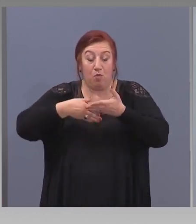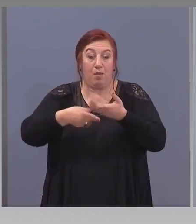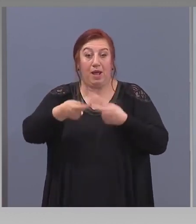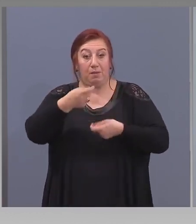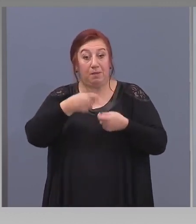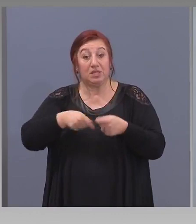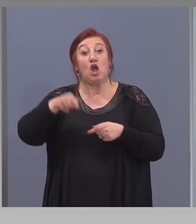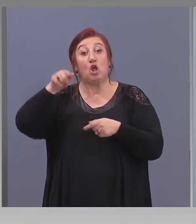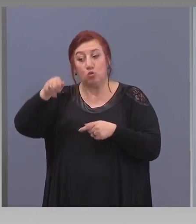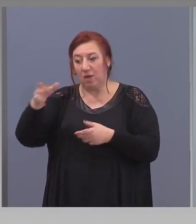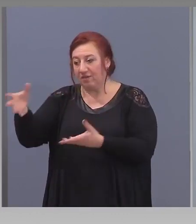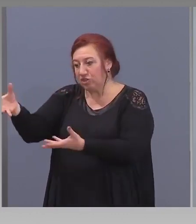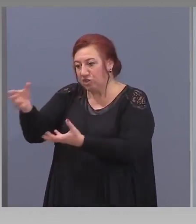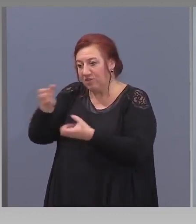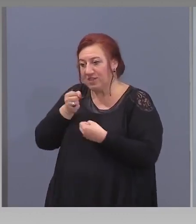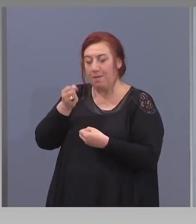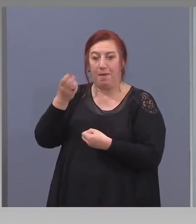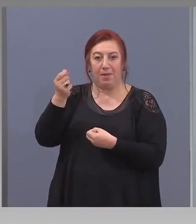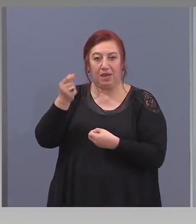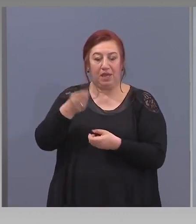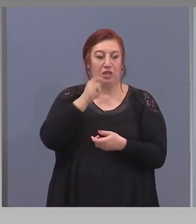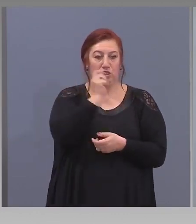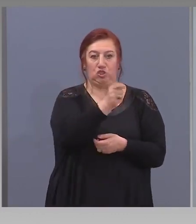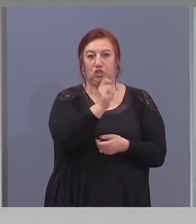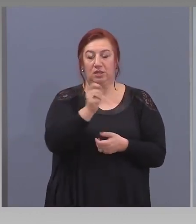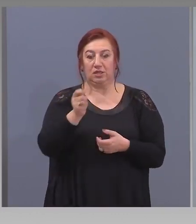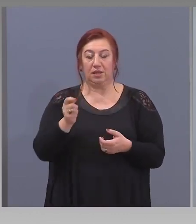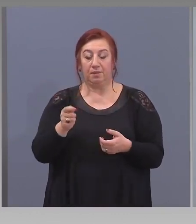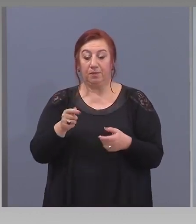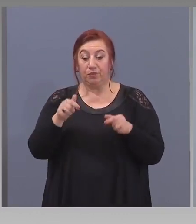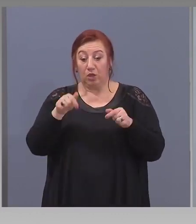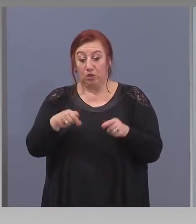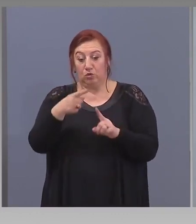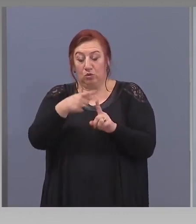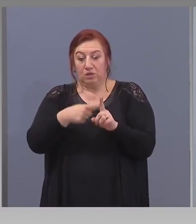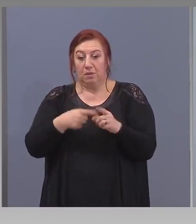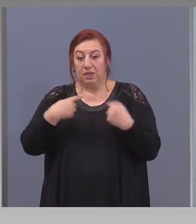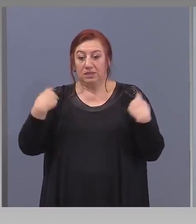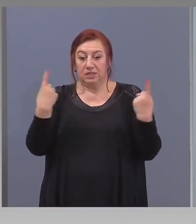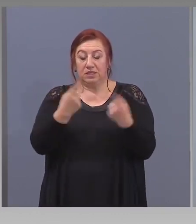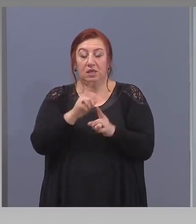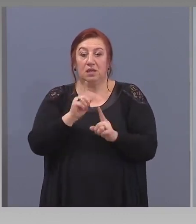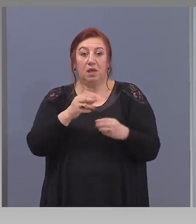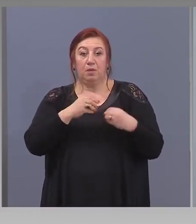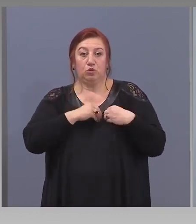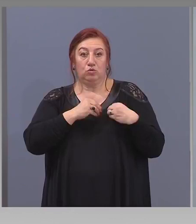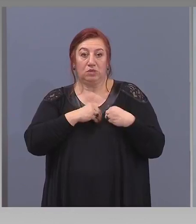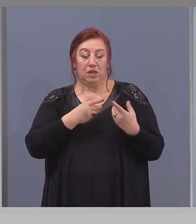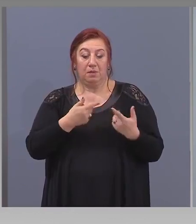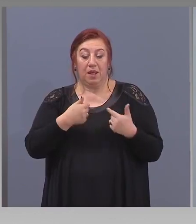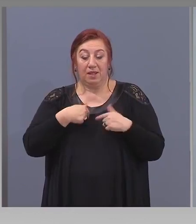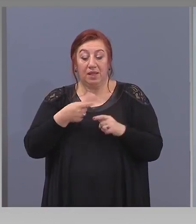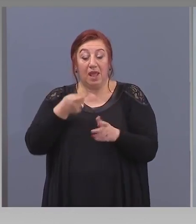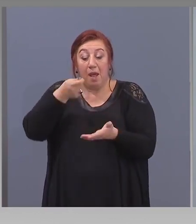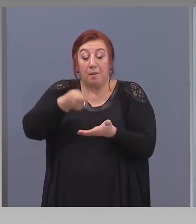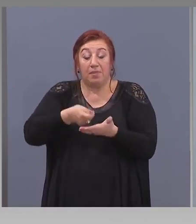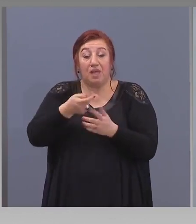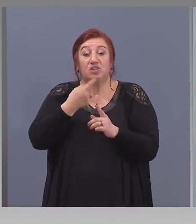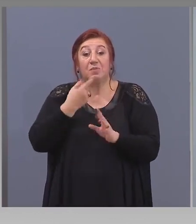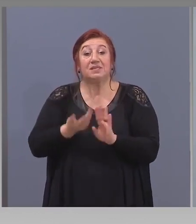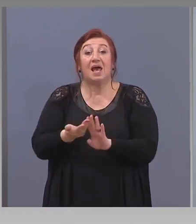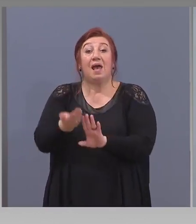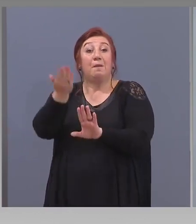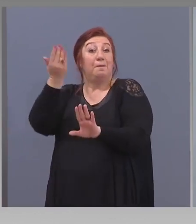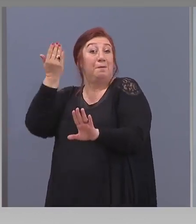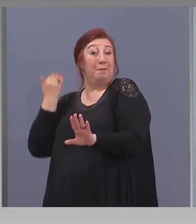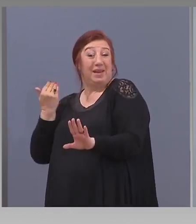пуснем. Еми, този месец ние няма да го усетиме, защото ние плащаме за предишния месец. От следващия